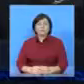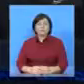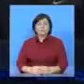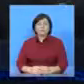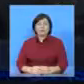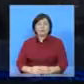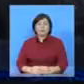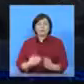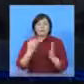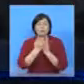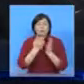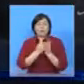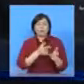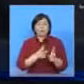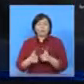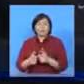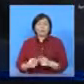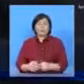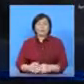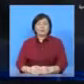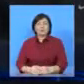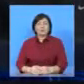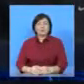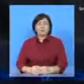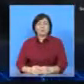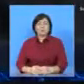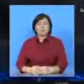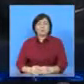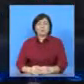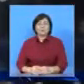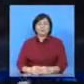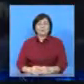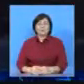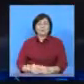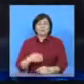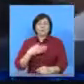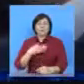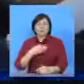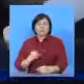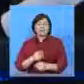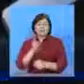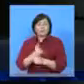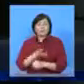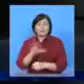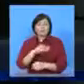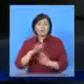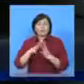вы... Я же давал поручение, такое, да, потом что это пошел. Я вообще давал такое поручение. Все населенные пункты,